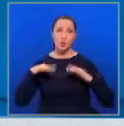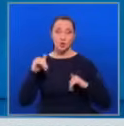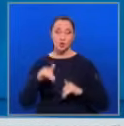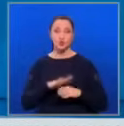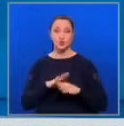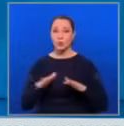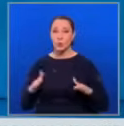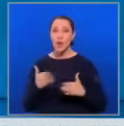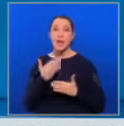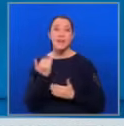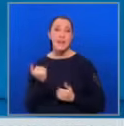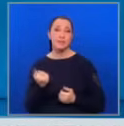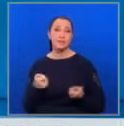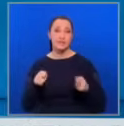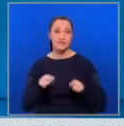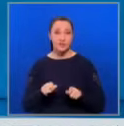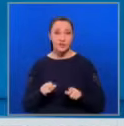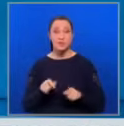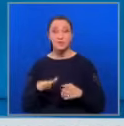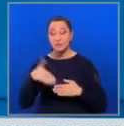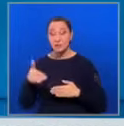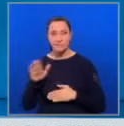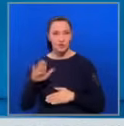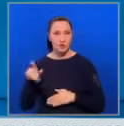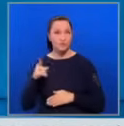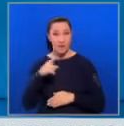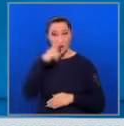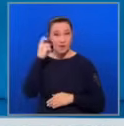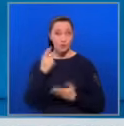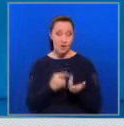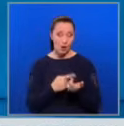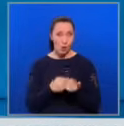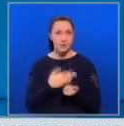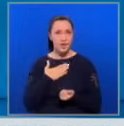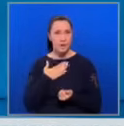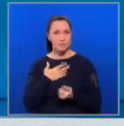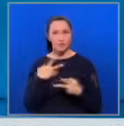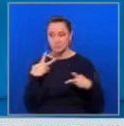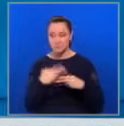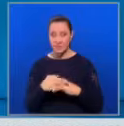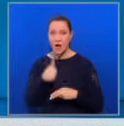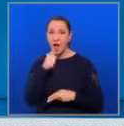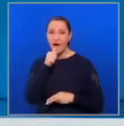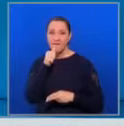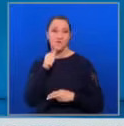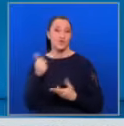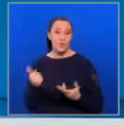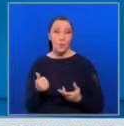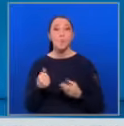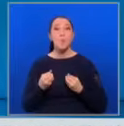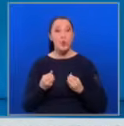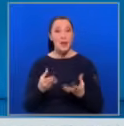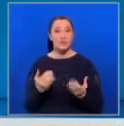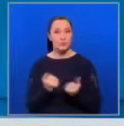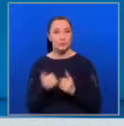черноморие няма да бъде завършен и за следващия сезон това лято няколко пъти имаше прекъсване на водоподаването а местните хора